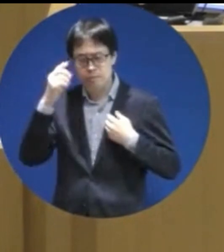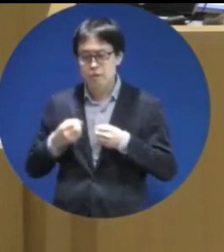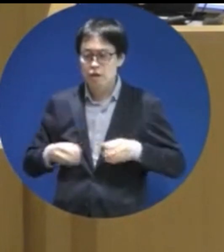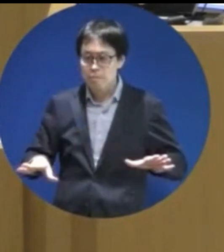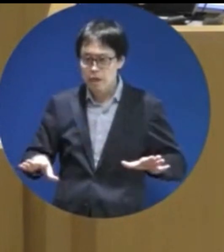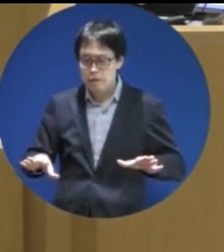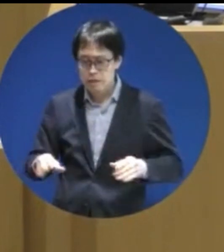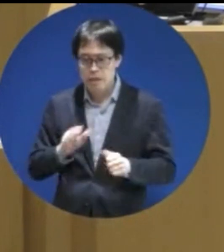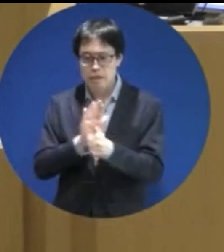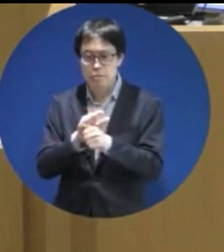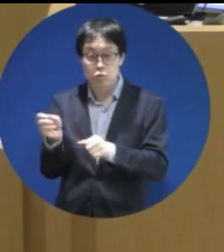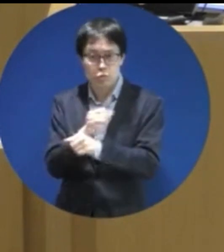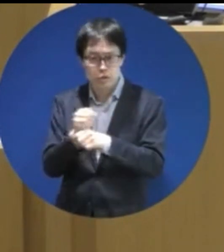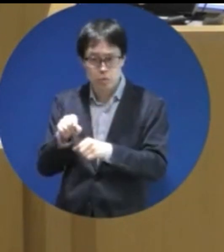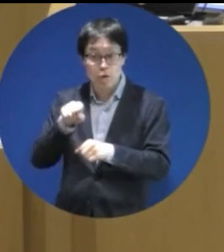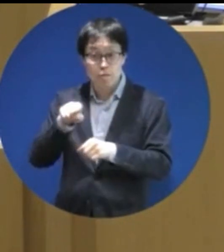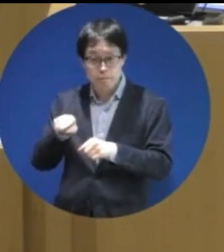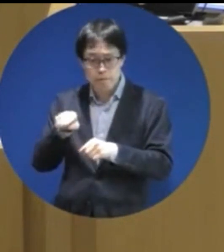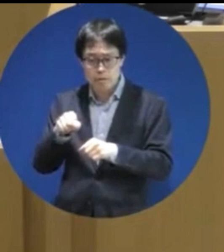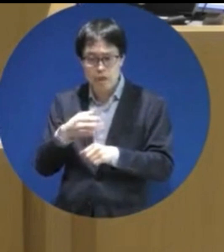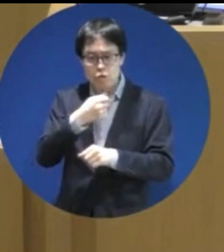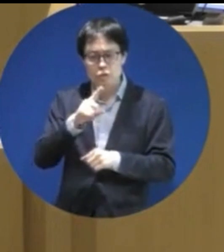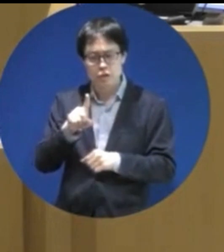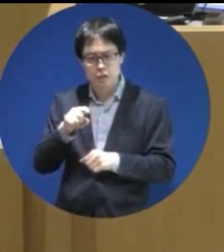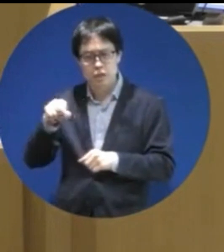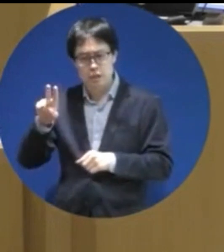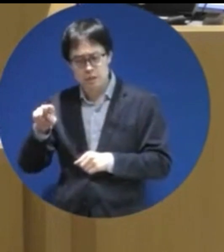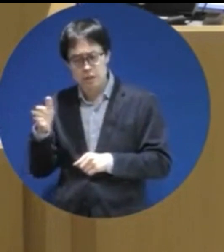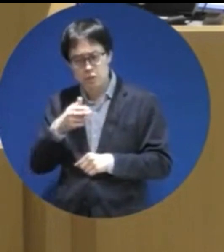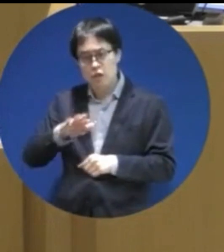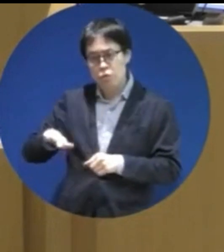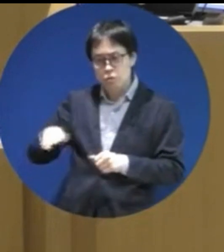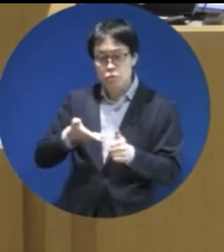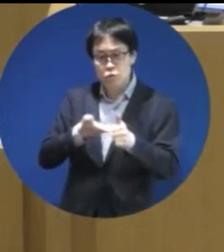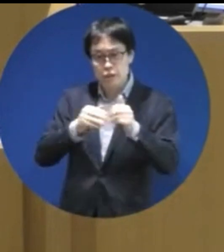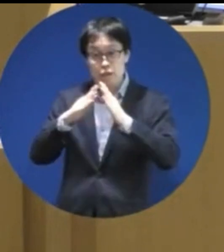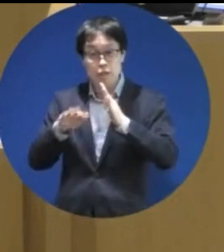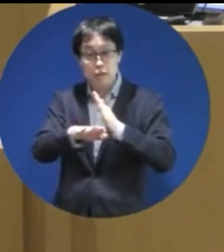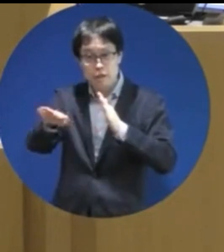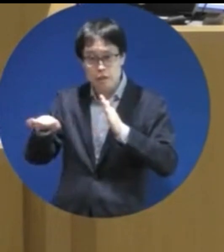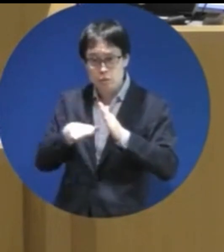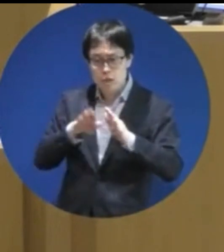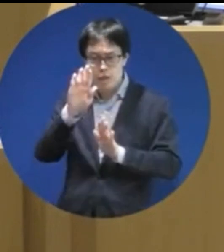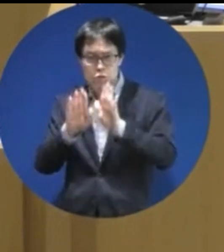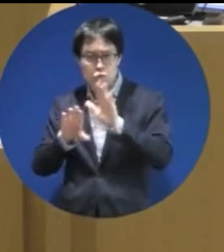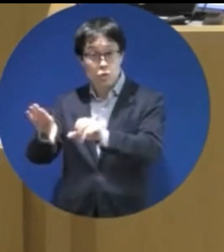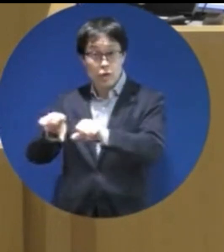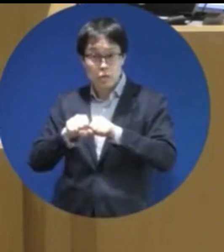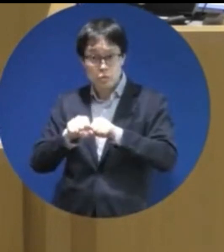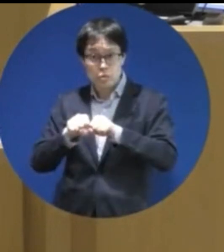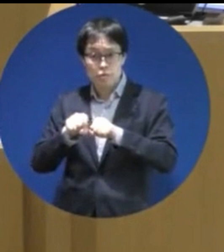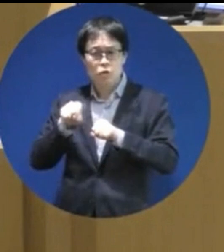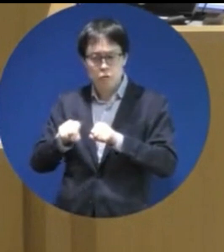は行政が関わる機会の少ない1歳前後または2歳前後の子どもを育てる家庭の状況把握を行うことで